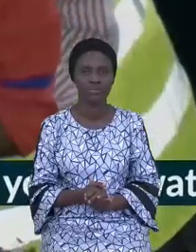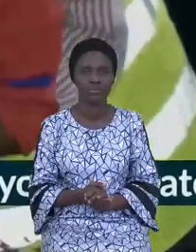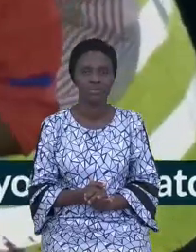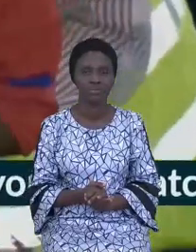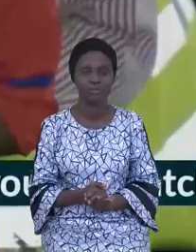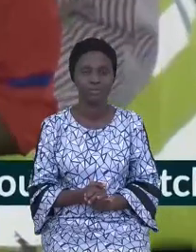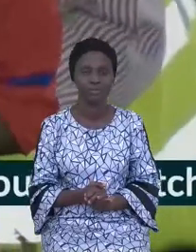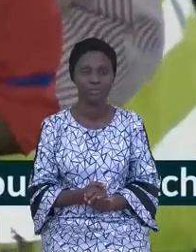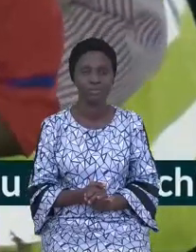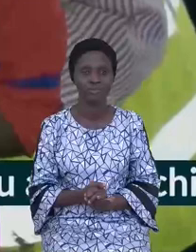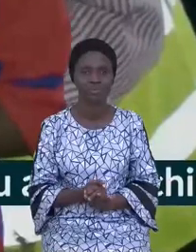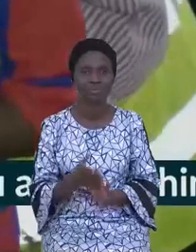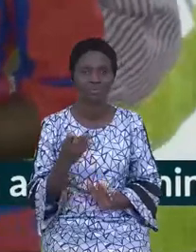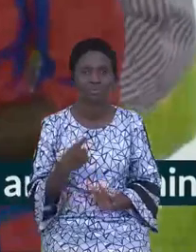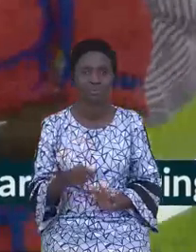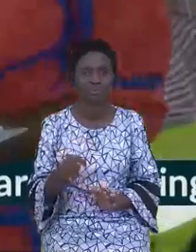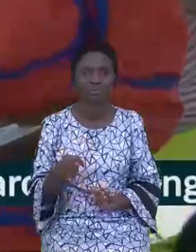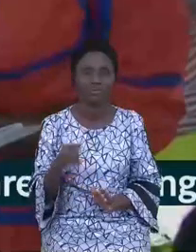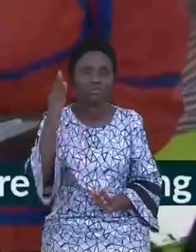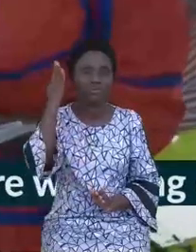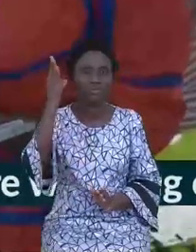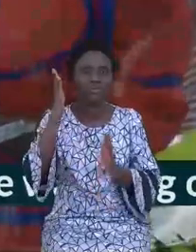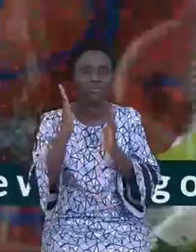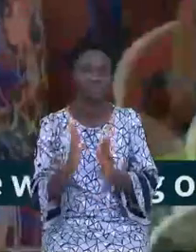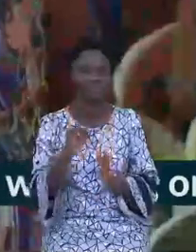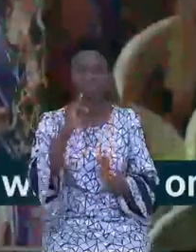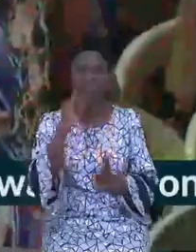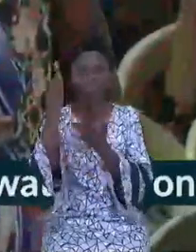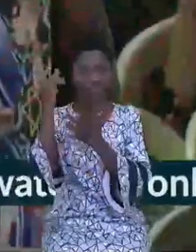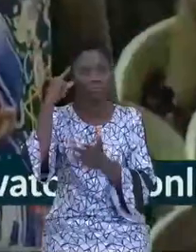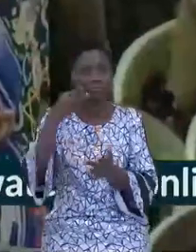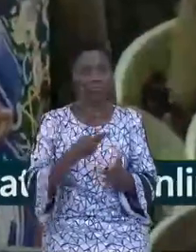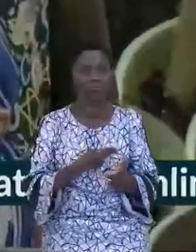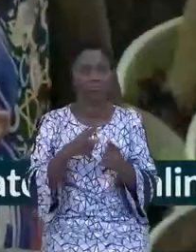Le pasteur nous attend pour qu'il puisse prier pour nous.